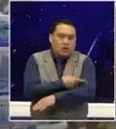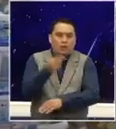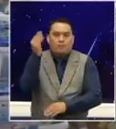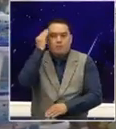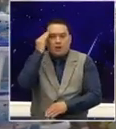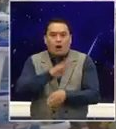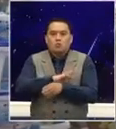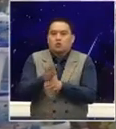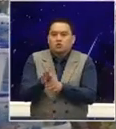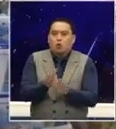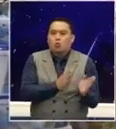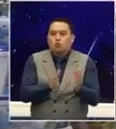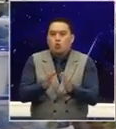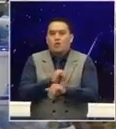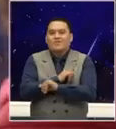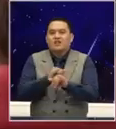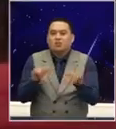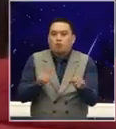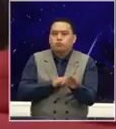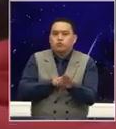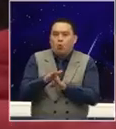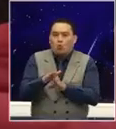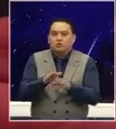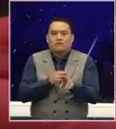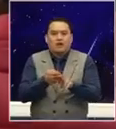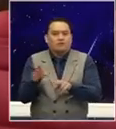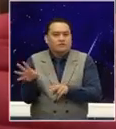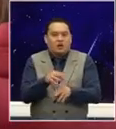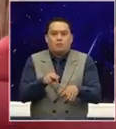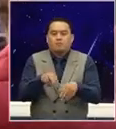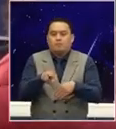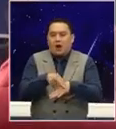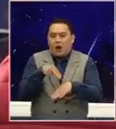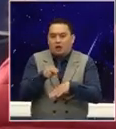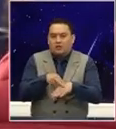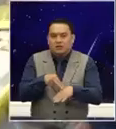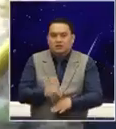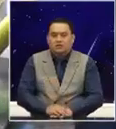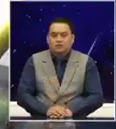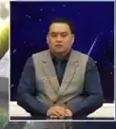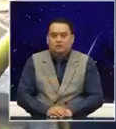по обеспечению правопорядка, увеличена плотность пеших нарядов полиции и Национальной гвардии.